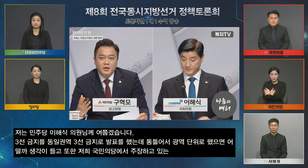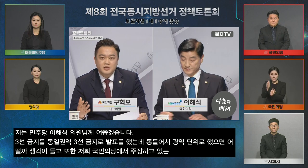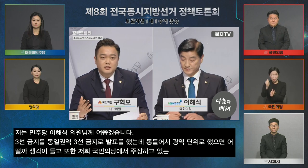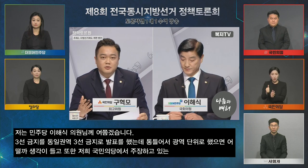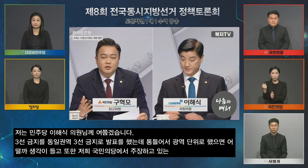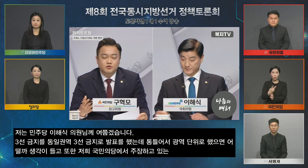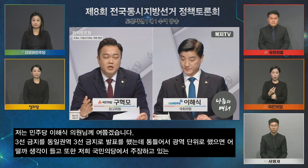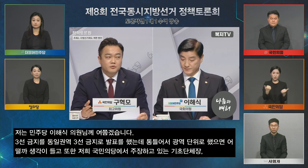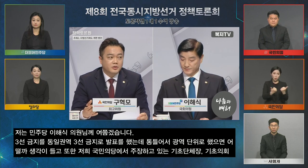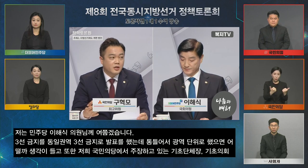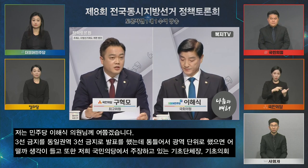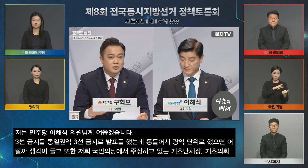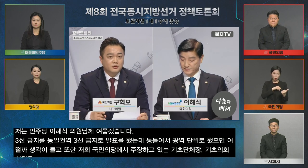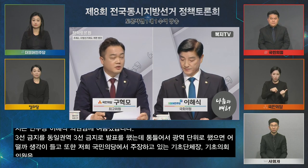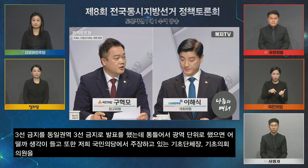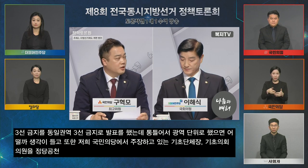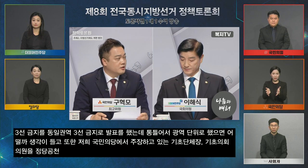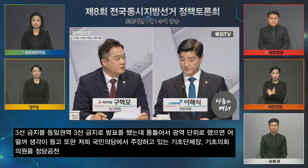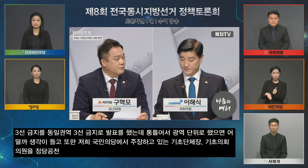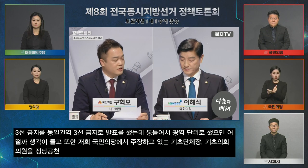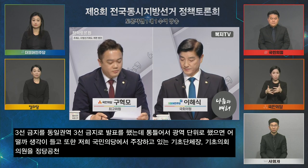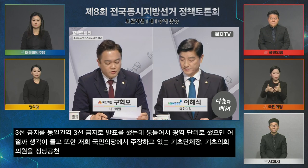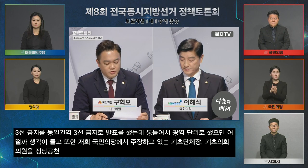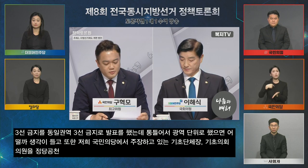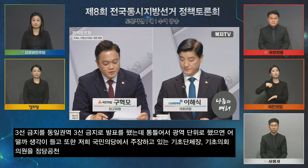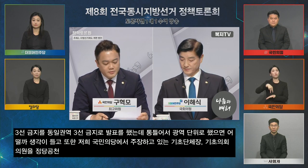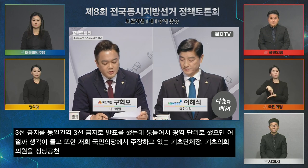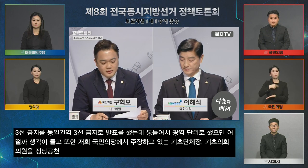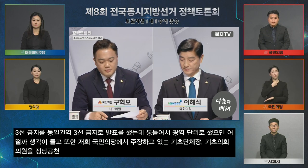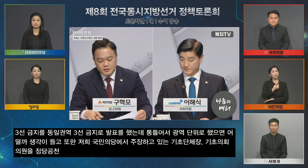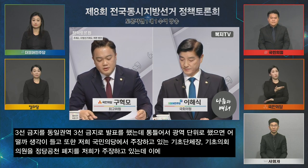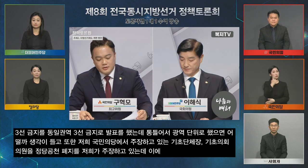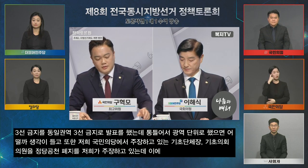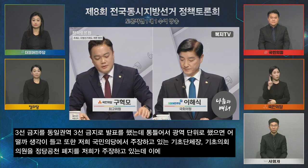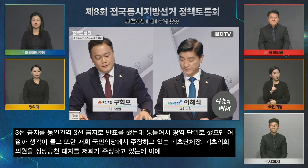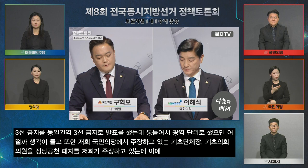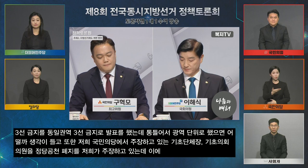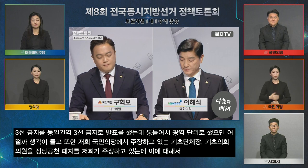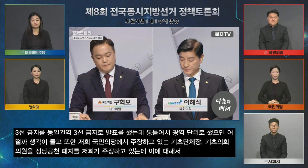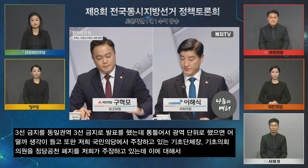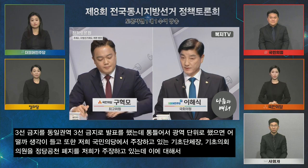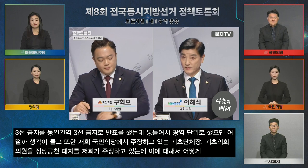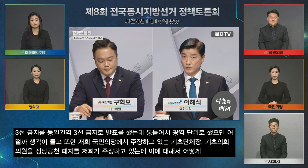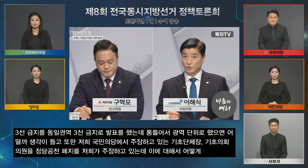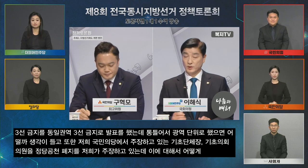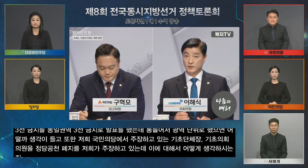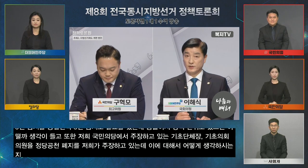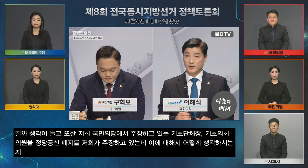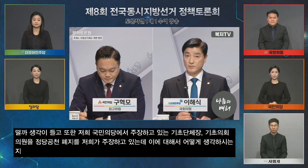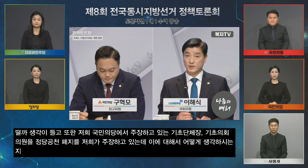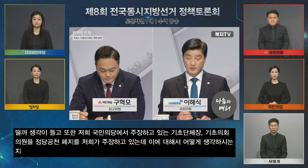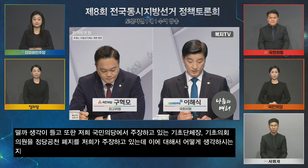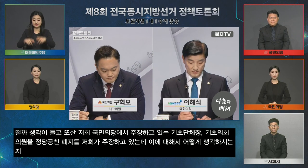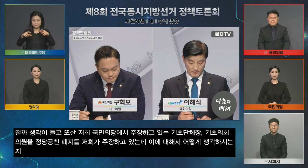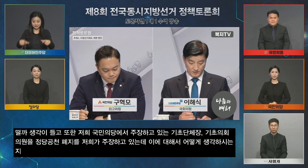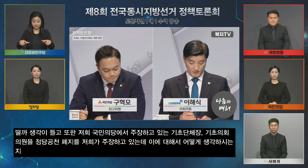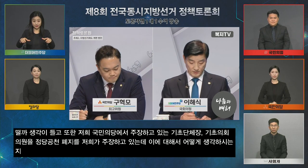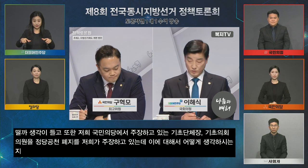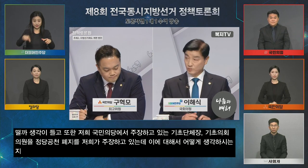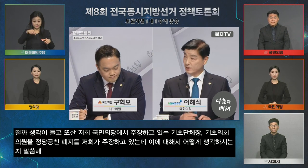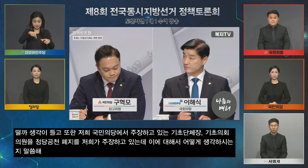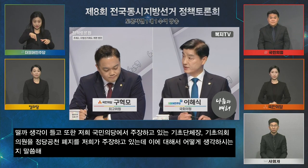공천 폐지를 저에게 주장하고 있는데 이에 대해서 어떻게 생각하시는지 말씀해 주시면 감사하겠습니다. 동일 지역의 3선